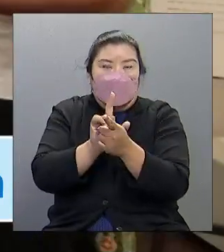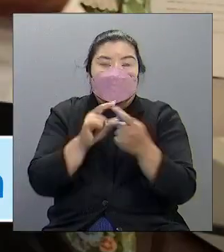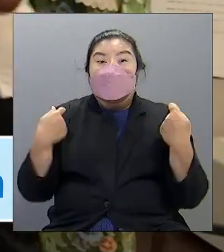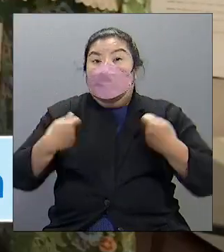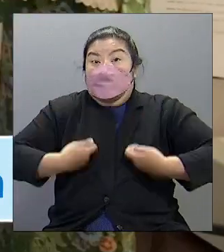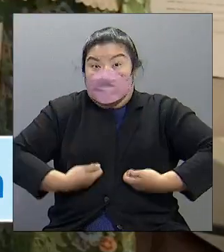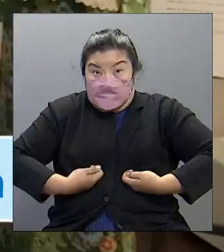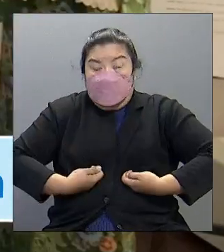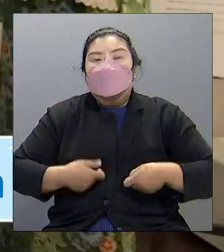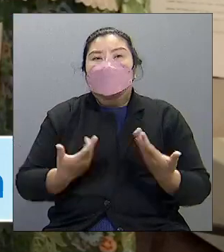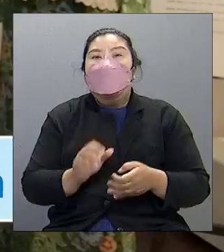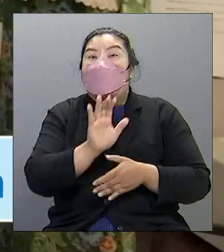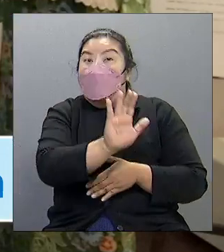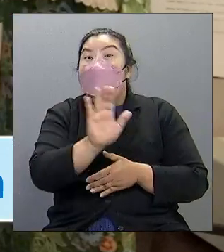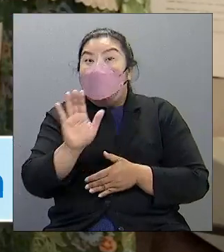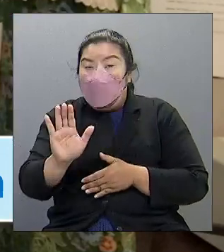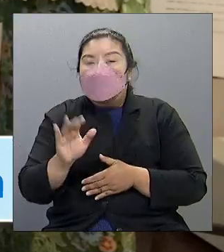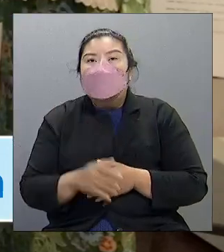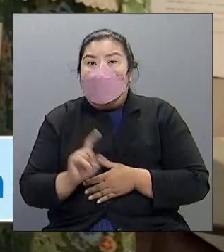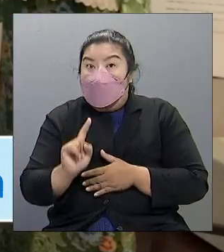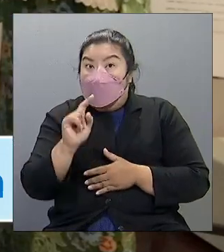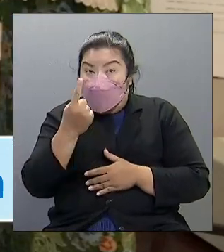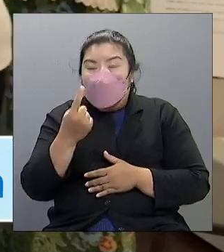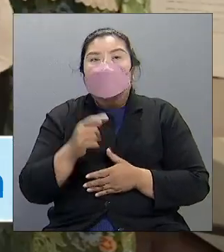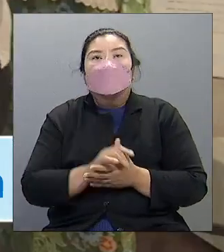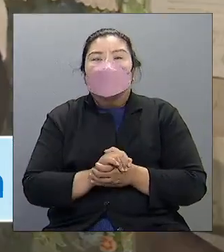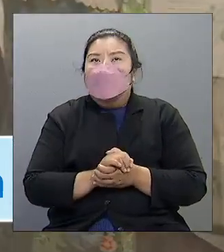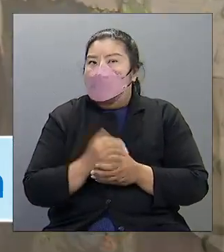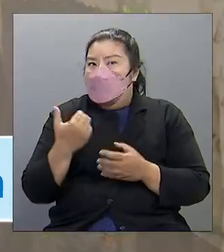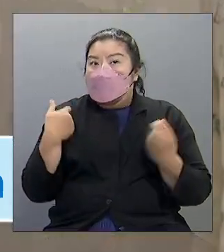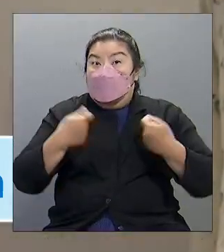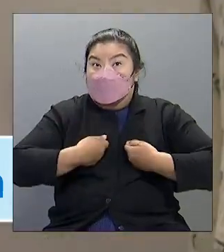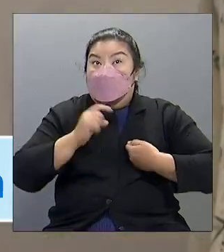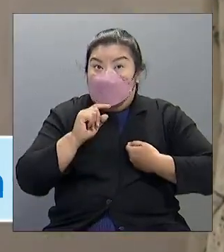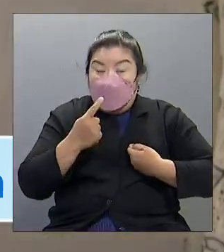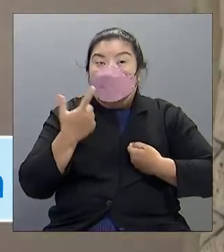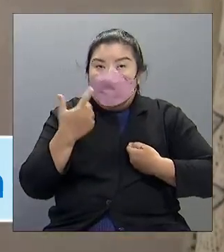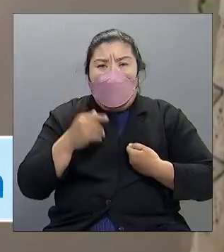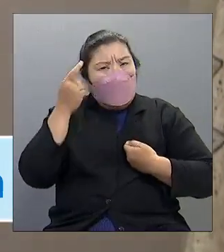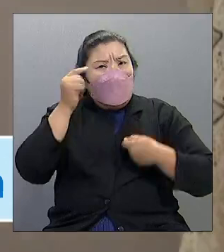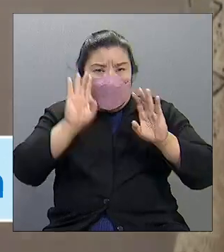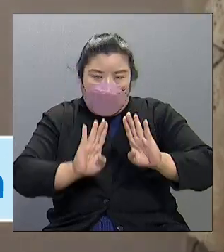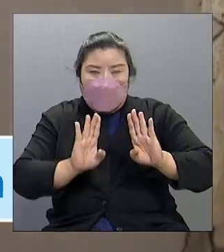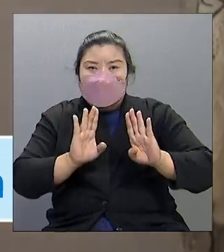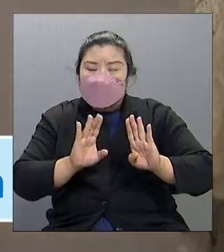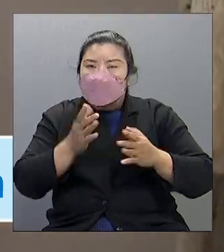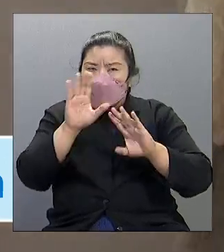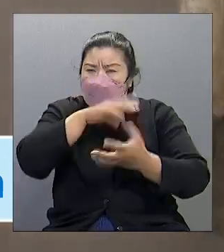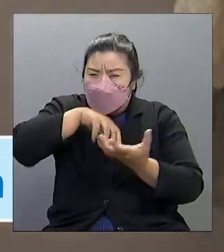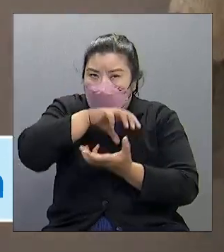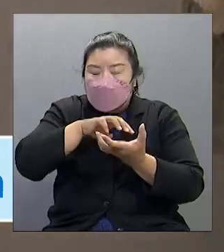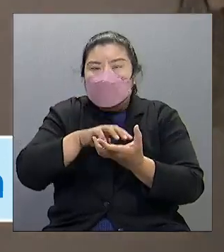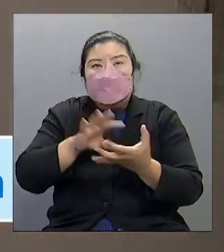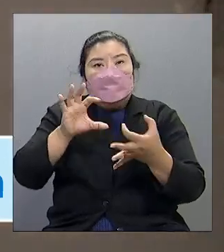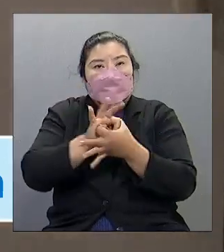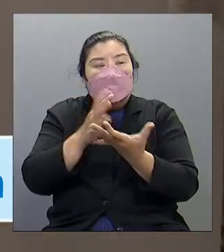้ครัคพ ไม่วเปกแต่งกายในสมยขเผ Serhatตั้งแต่ออกพยพเข้ามาต้มีการผสมบ้สาาหraiลแปลงไปตามสภาพแว vorstellenจน